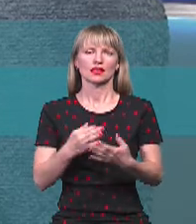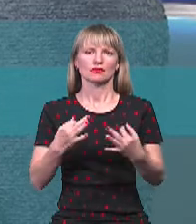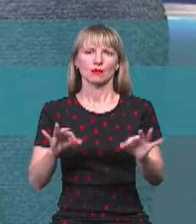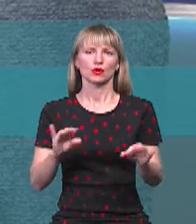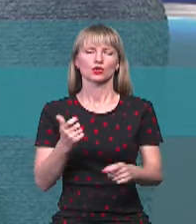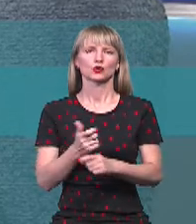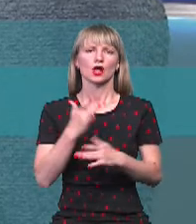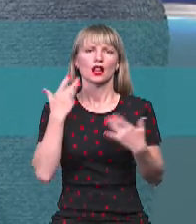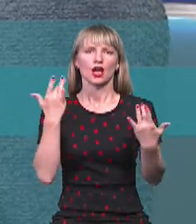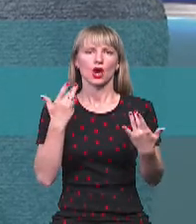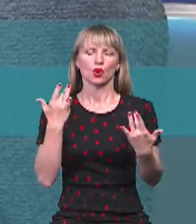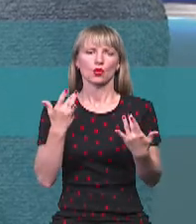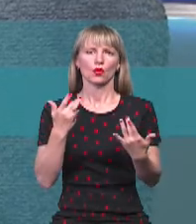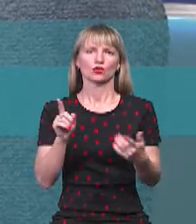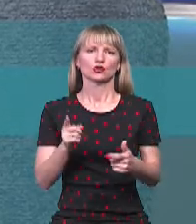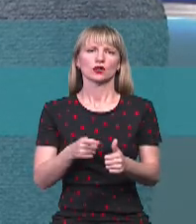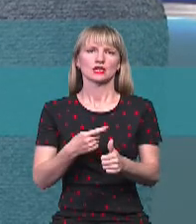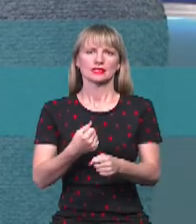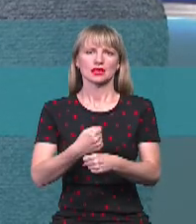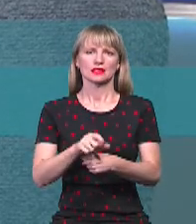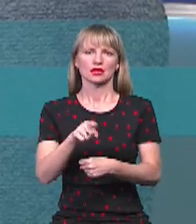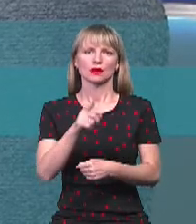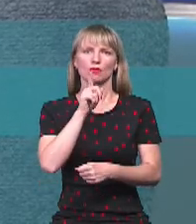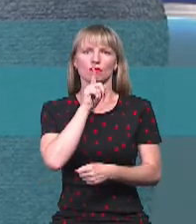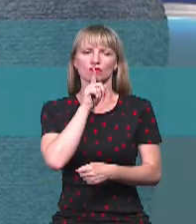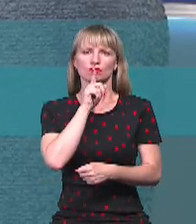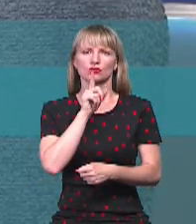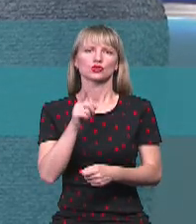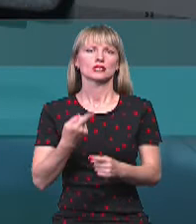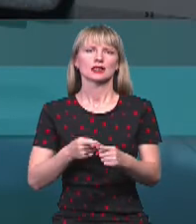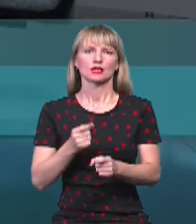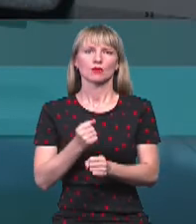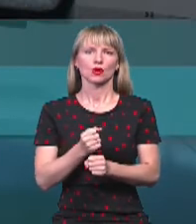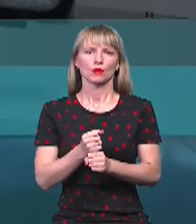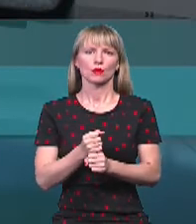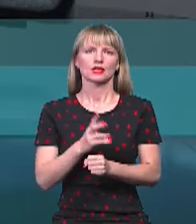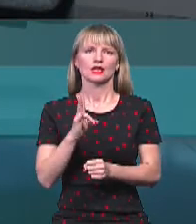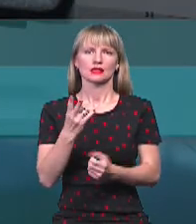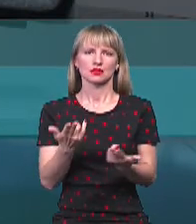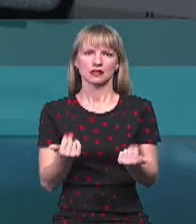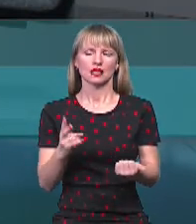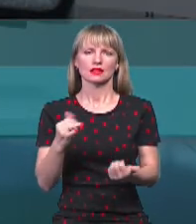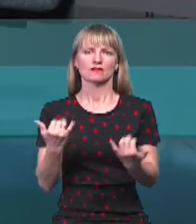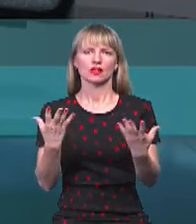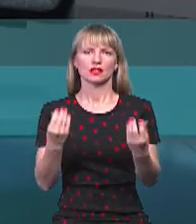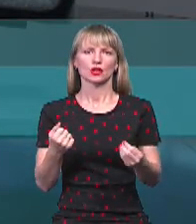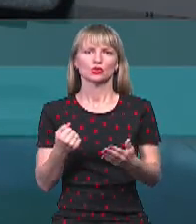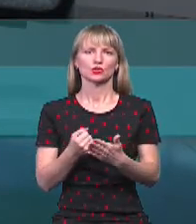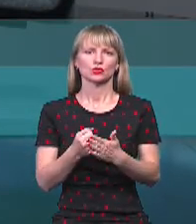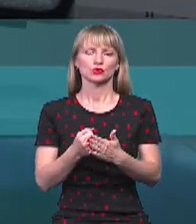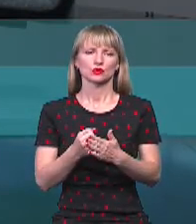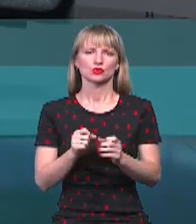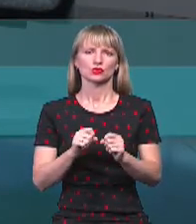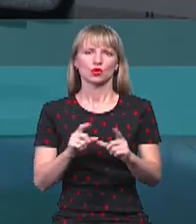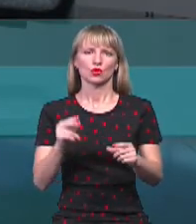і дуже легко, ну, що називається, змусити їх мовчати. Що з цим робити? Да, на сегодняшний день в дошкольных